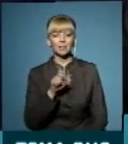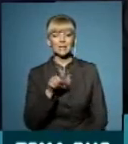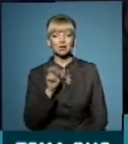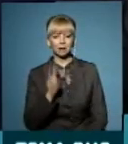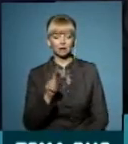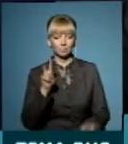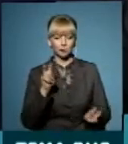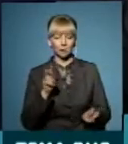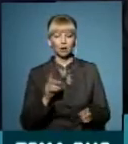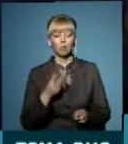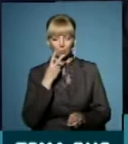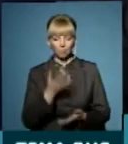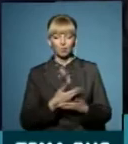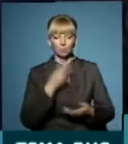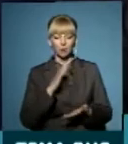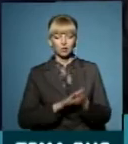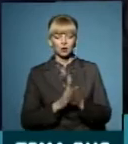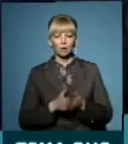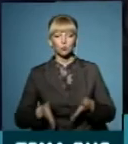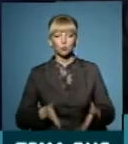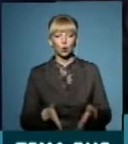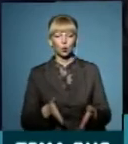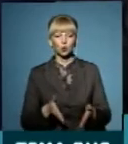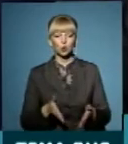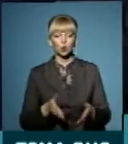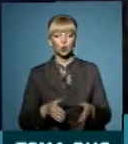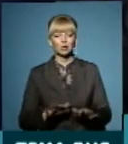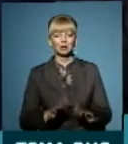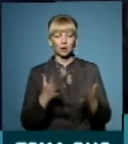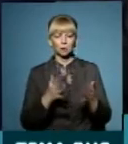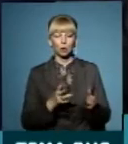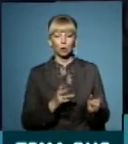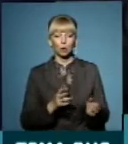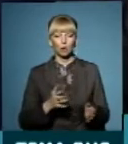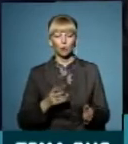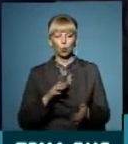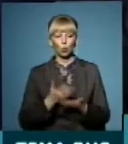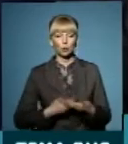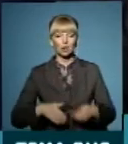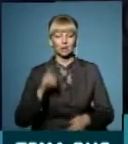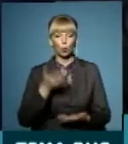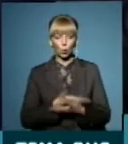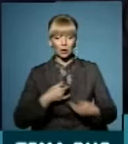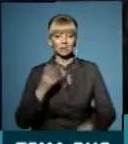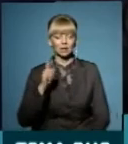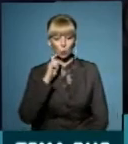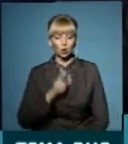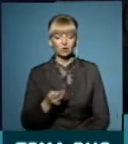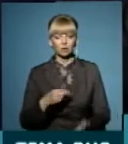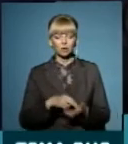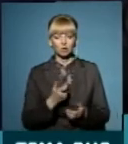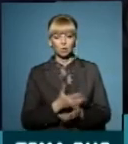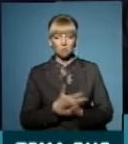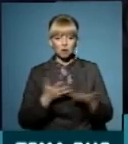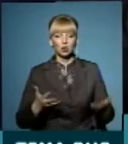що стан дорожньо-транспортних пригод у нас на Україні, він стає все